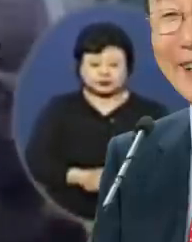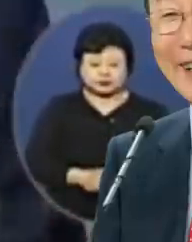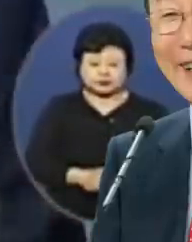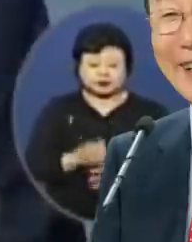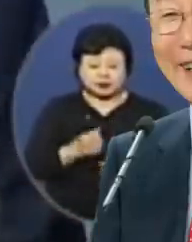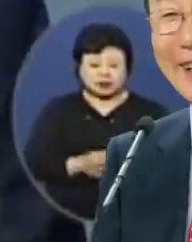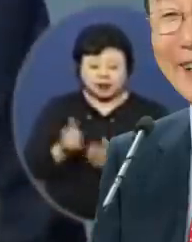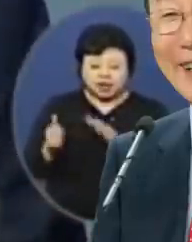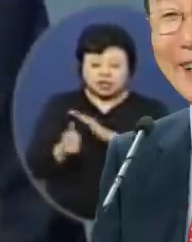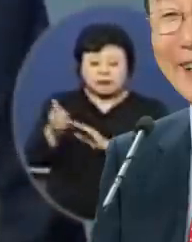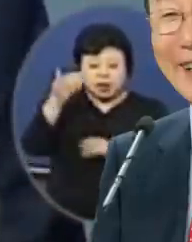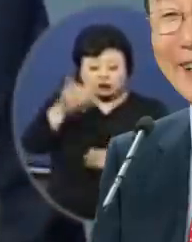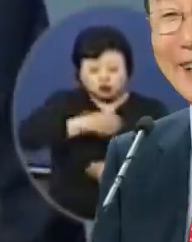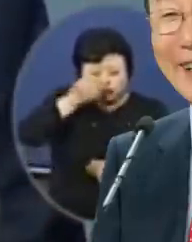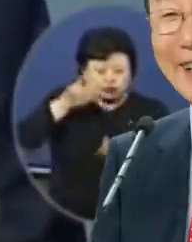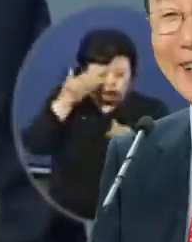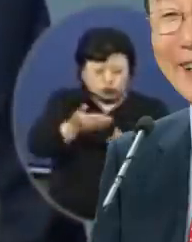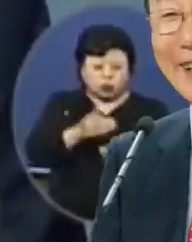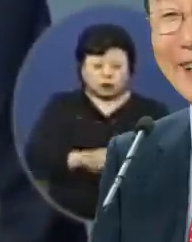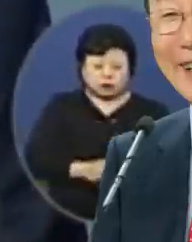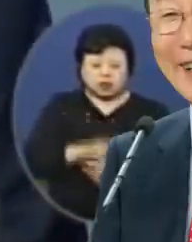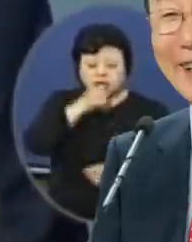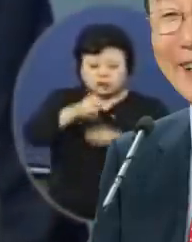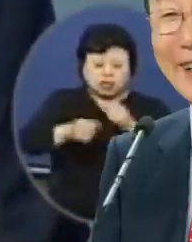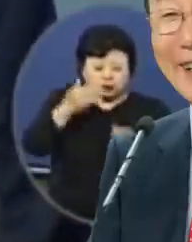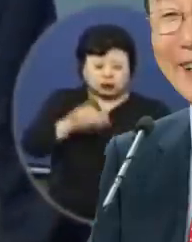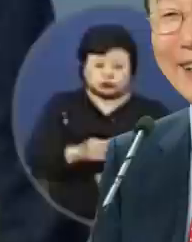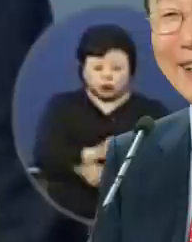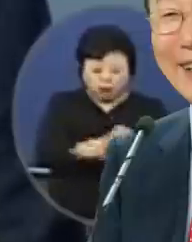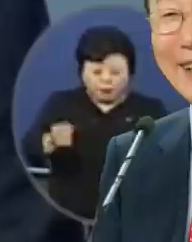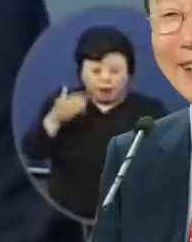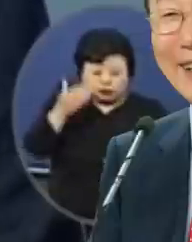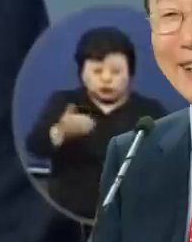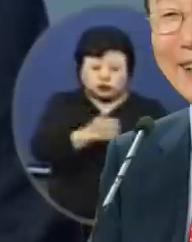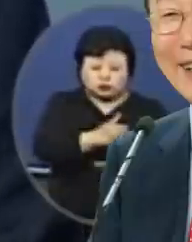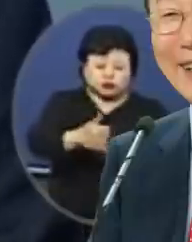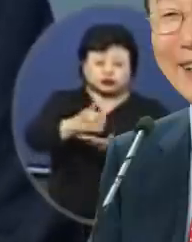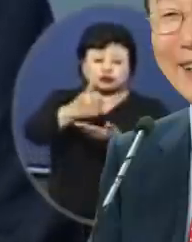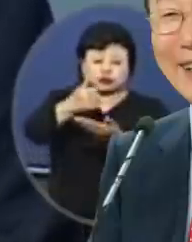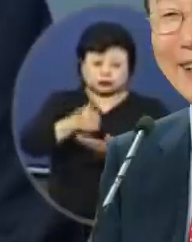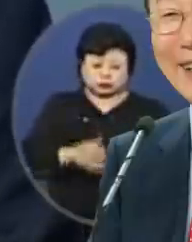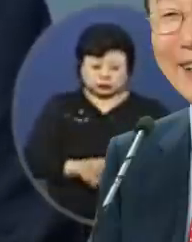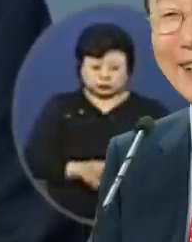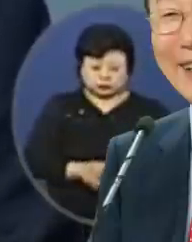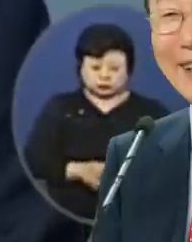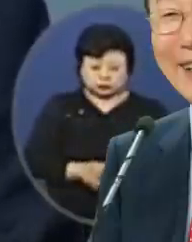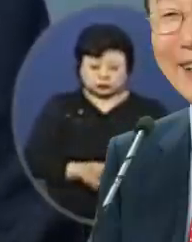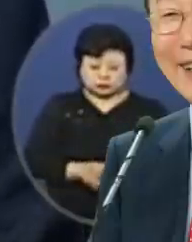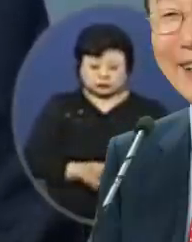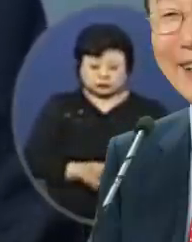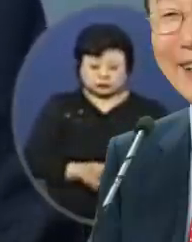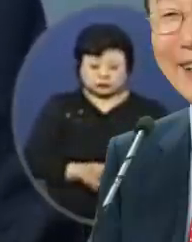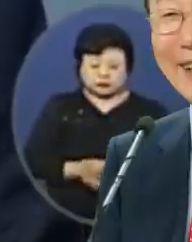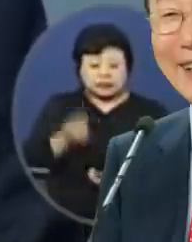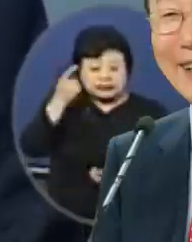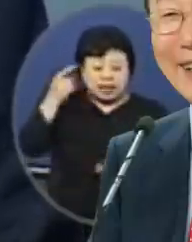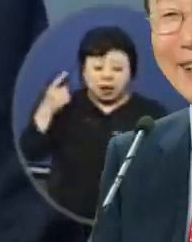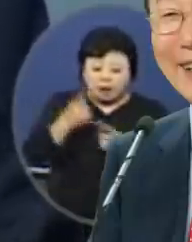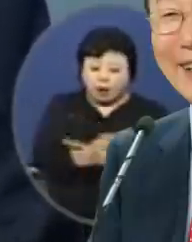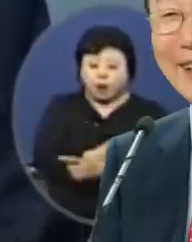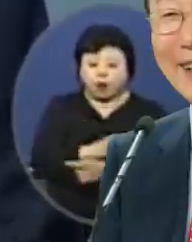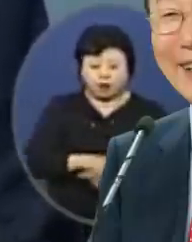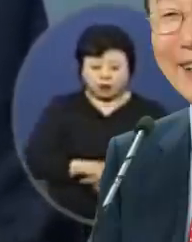그러므로 희망을 주시고 꿈을 주시고 자유를 주시고 해방을 주신 이가 주님이신데 무엇으로 그렇게 하느냐? 생각을